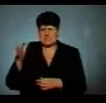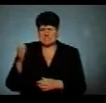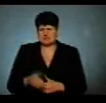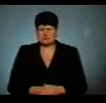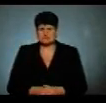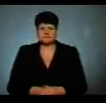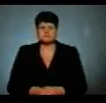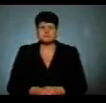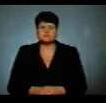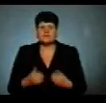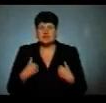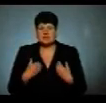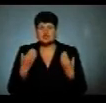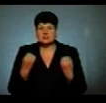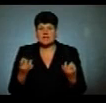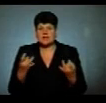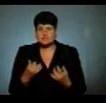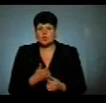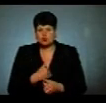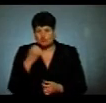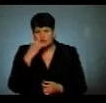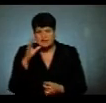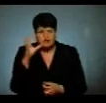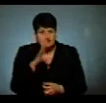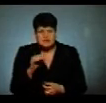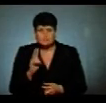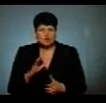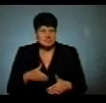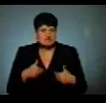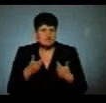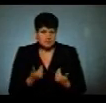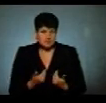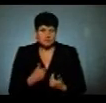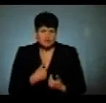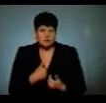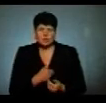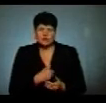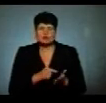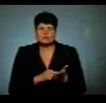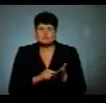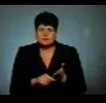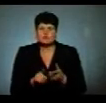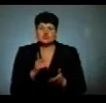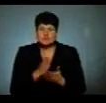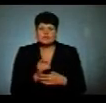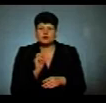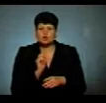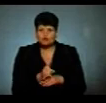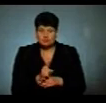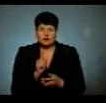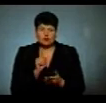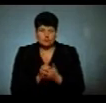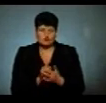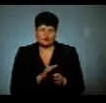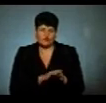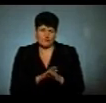Як обробляють під'їзди? Я ще раз хочу подякувати всім, хто звертається до нас. І хочу наголосити, що є відповідні доручники обов'язково до